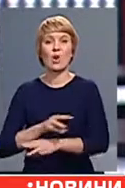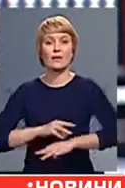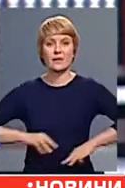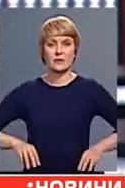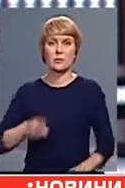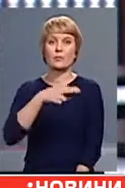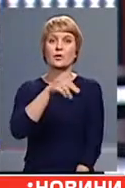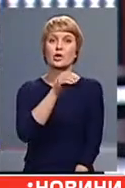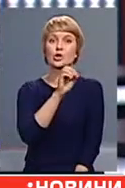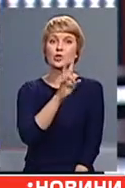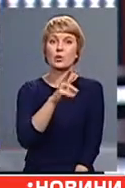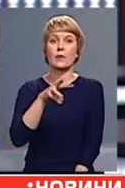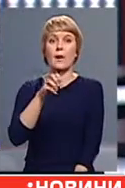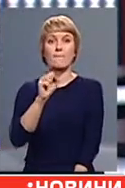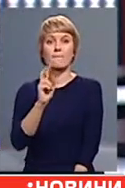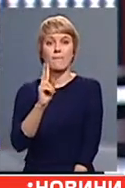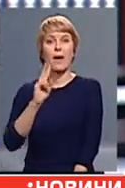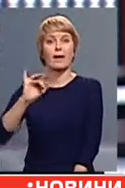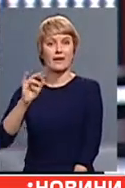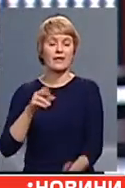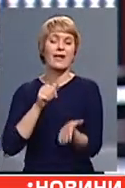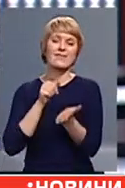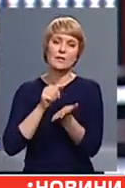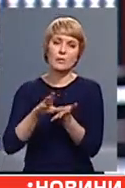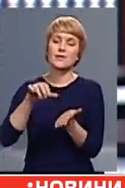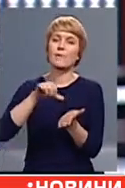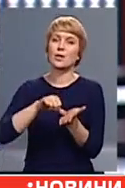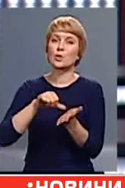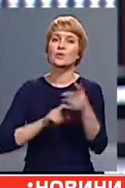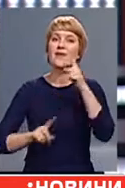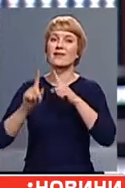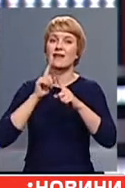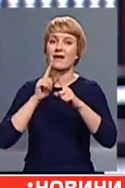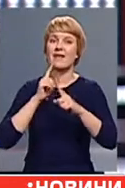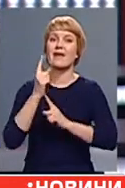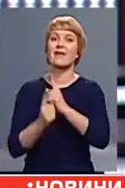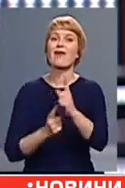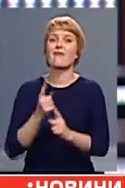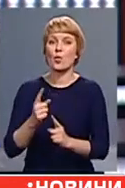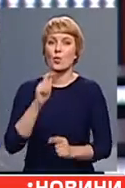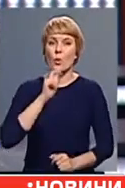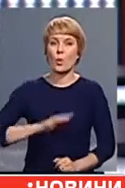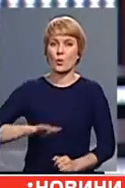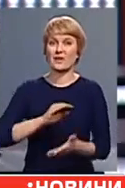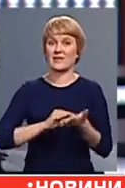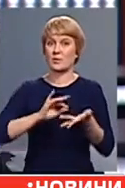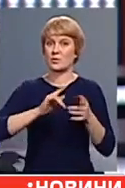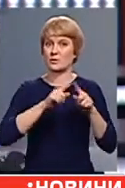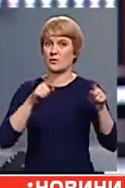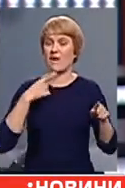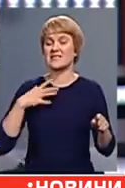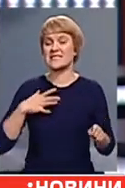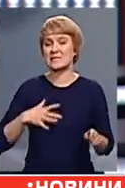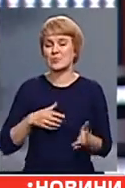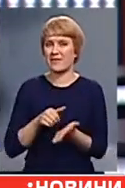Джон Маккейн відмовився брати участь у Раді реформ в Україні. Про це йдеться на офіційному сайті американського сенатора. Каже, змушений відхилити